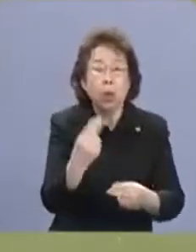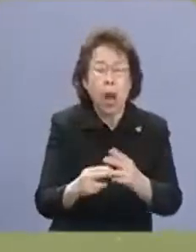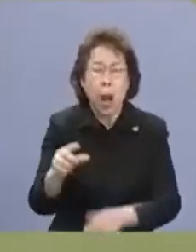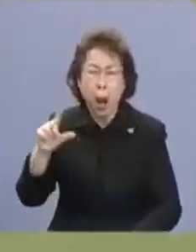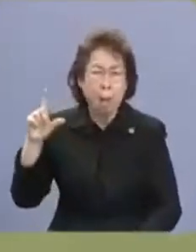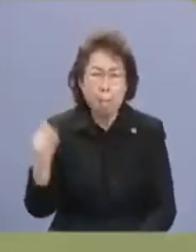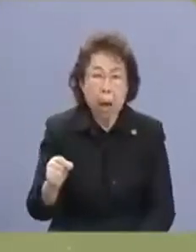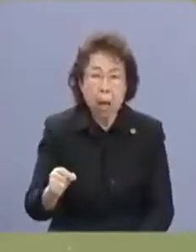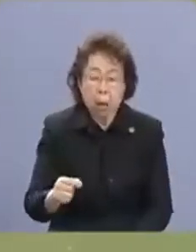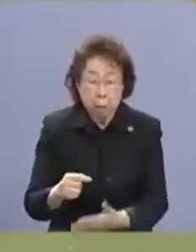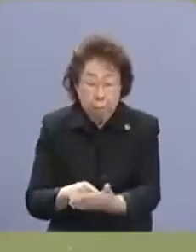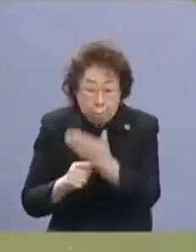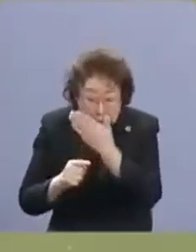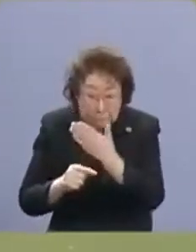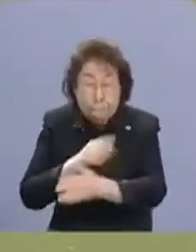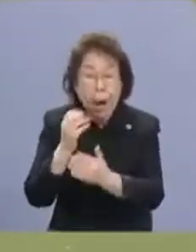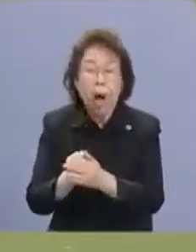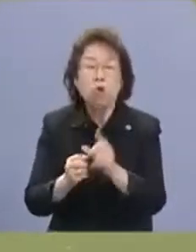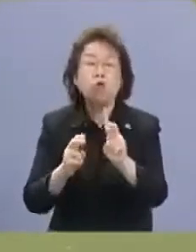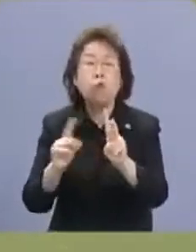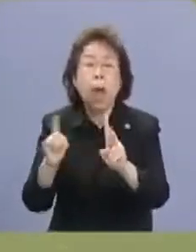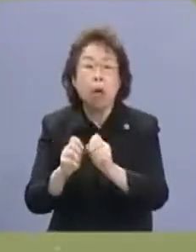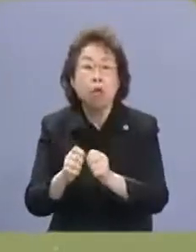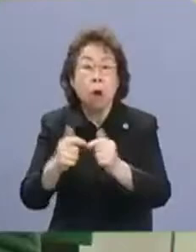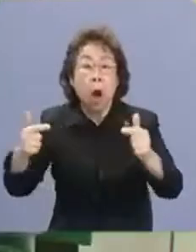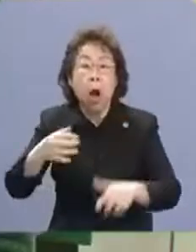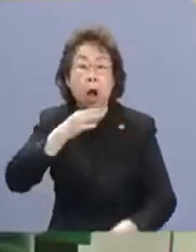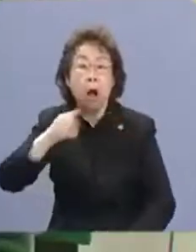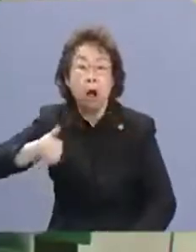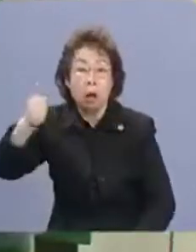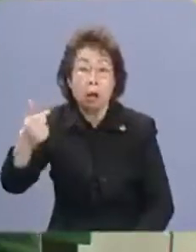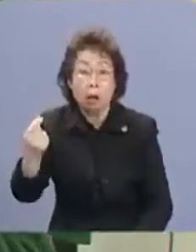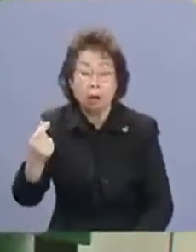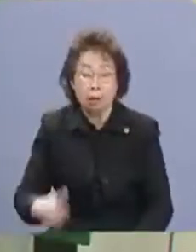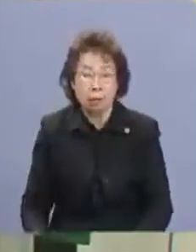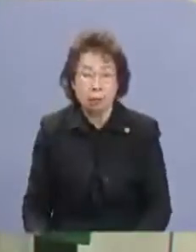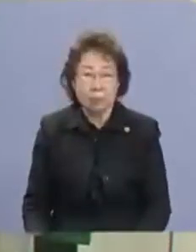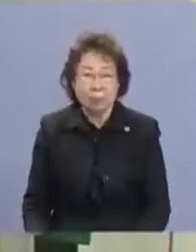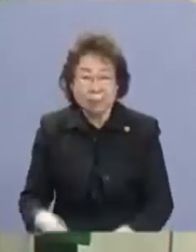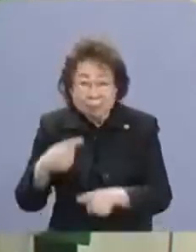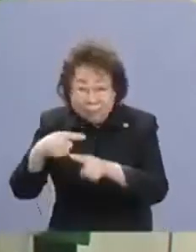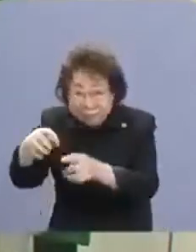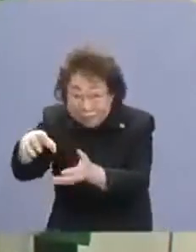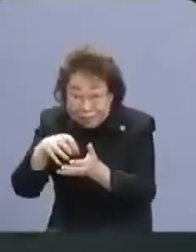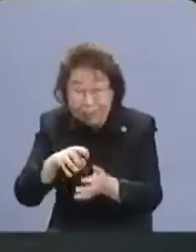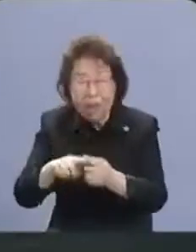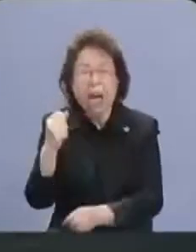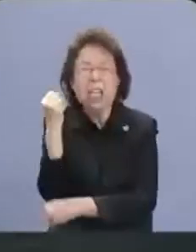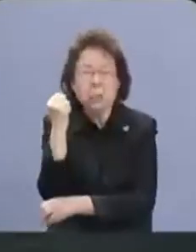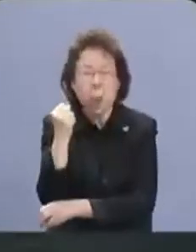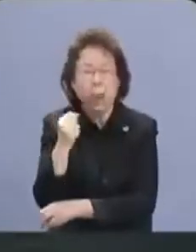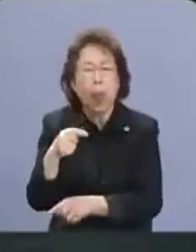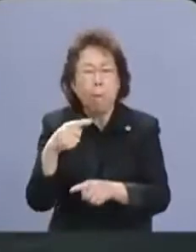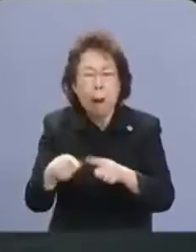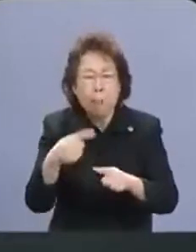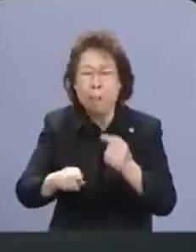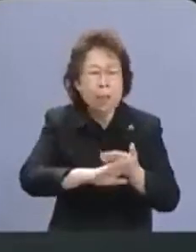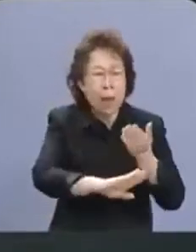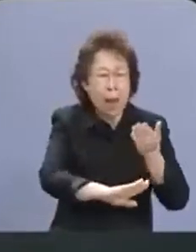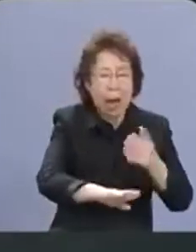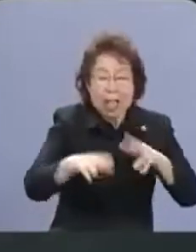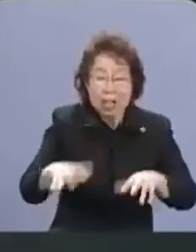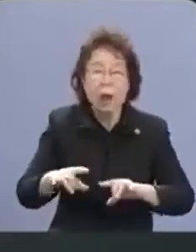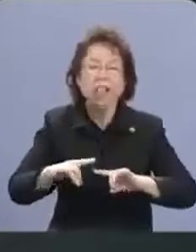속도가 더 빨라 2배 이상 효율이 높습니다 액체 질소를 주입하는 기존 개 측 방식이 아닌